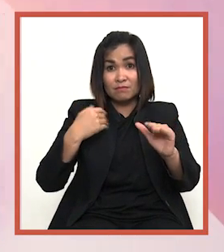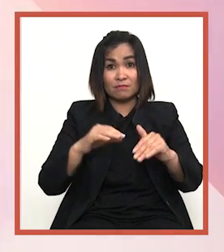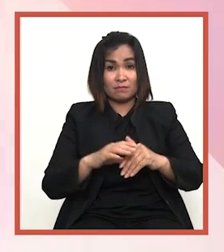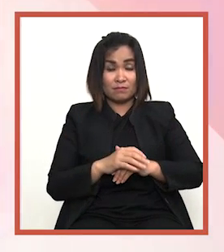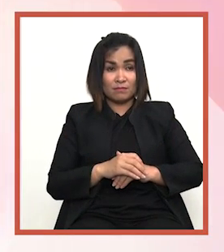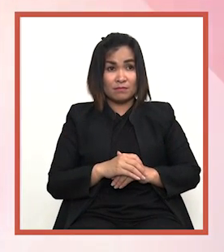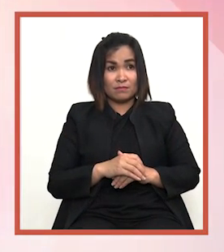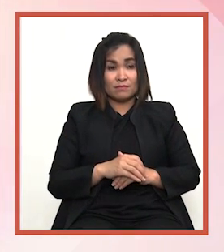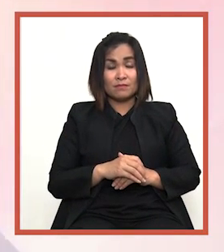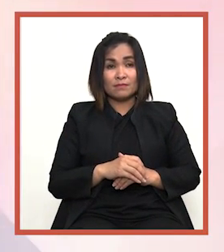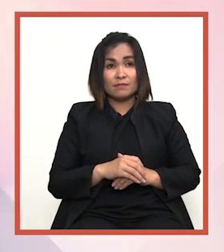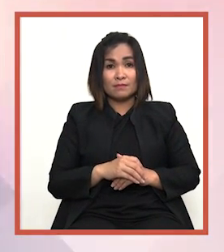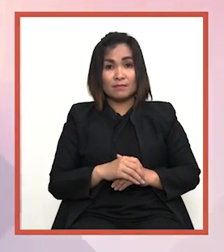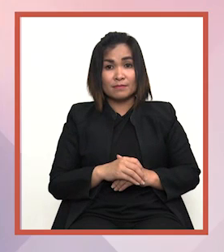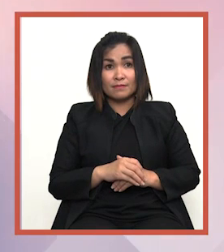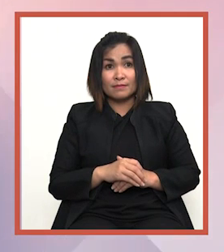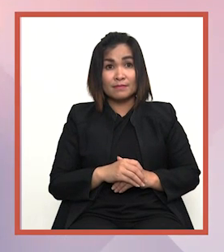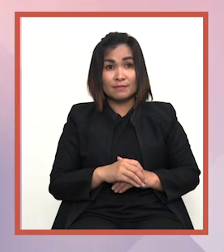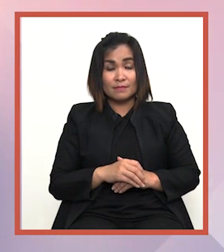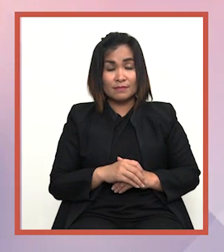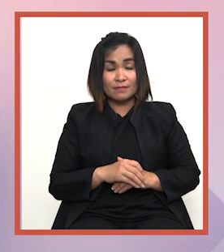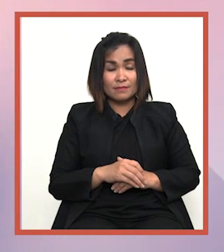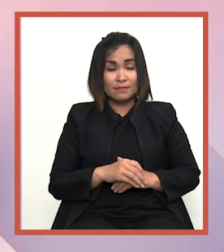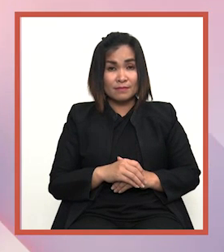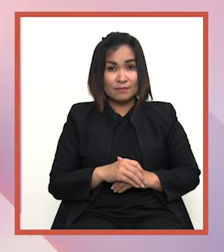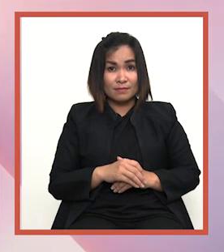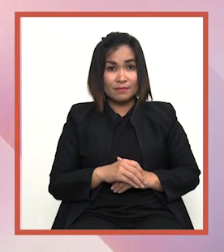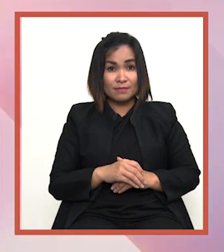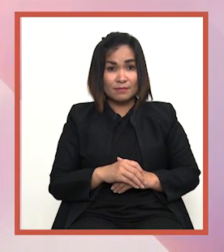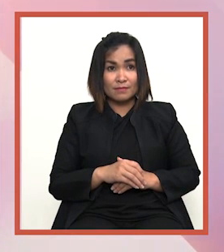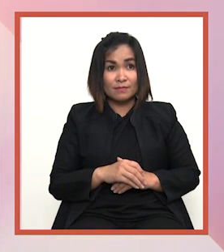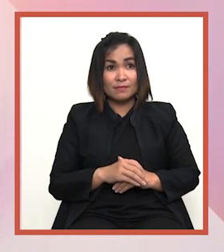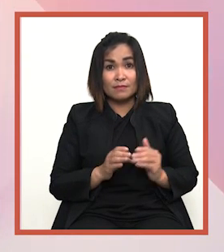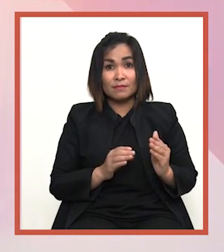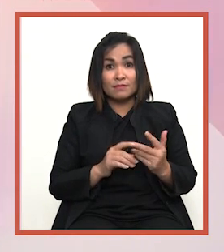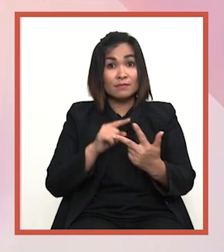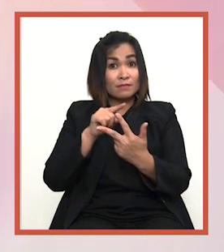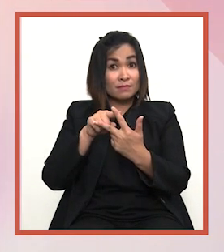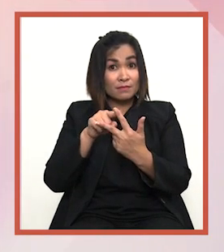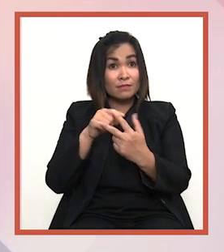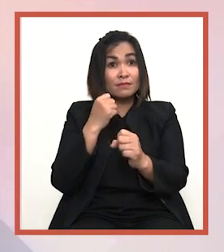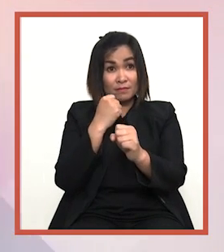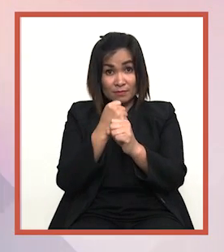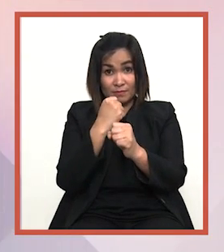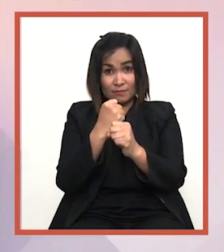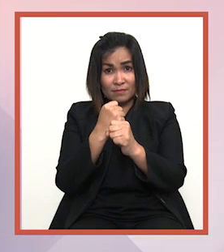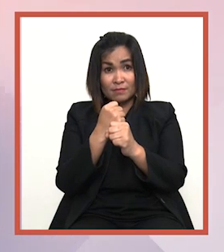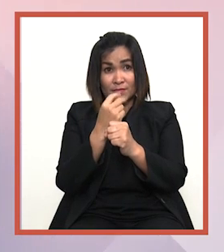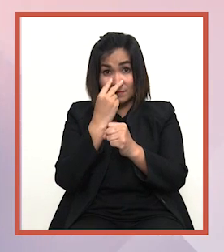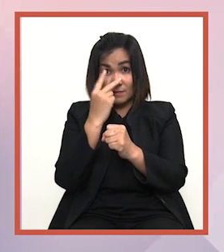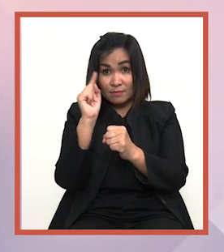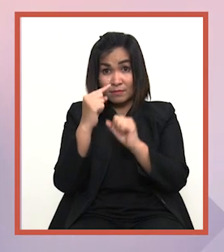ๆอยู่ด้านในนะครับนะฮะแบบงานสมบูรณ์ถัดมา แบบการทำงานครับ